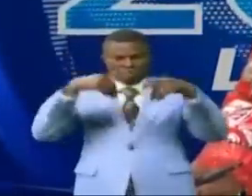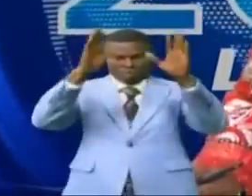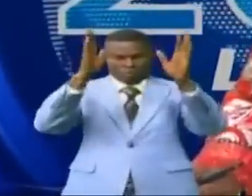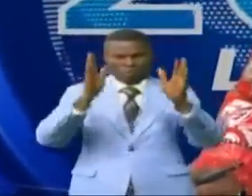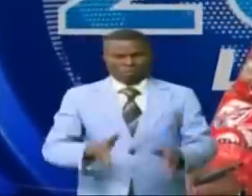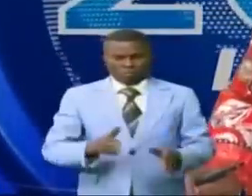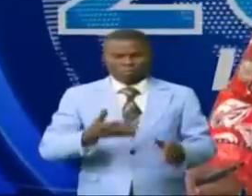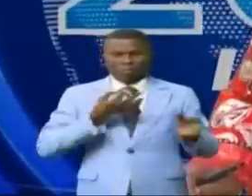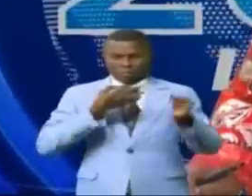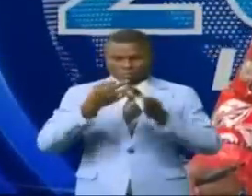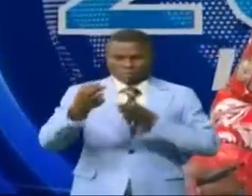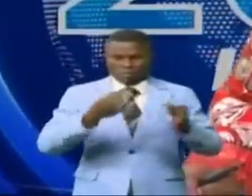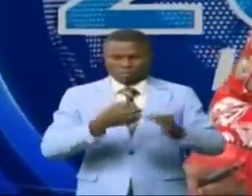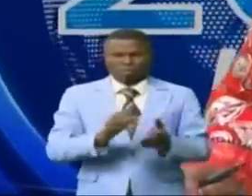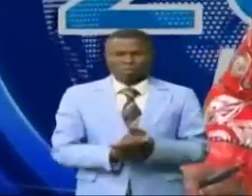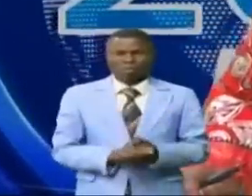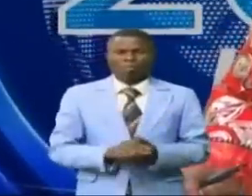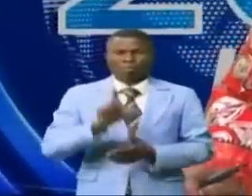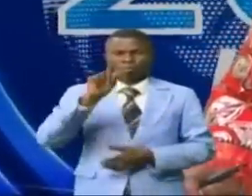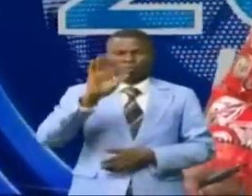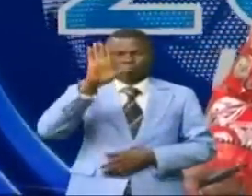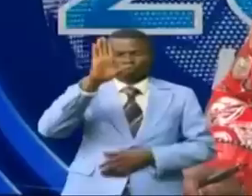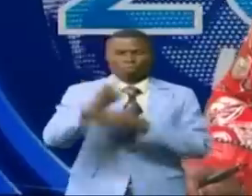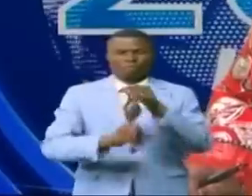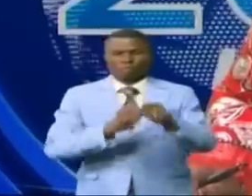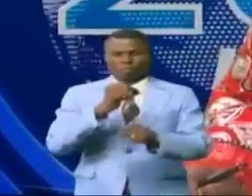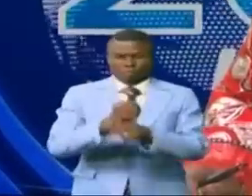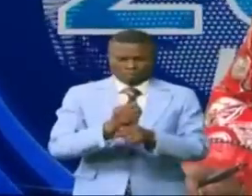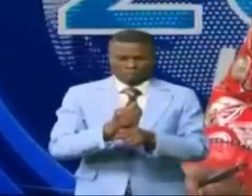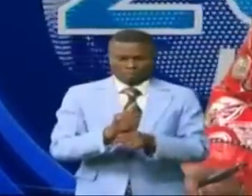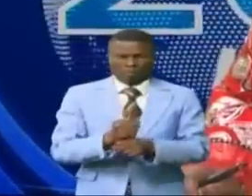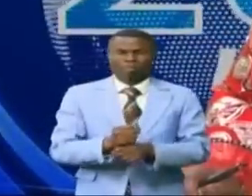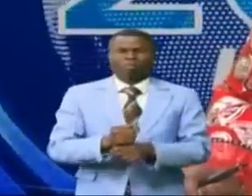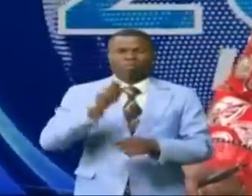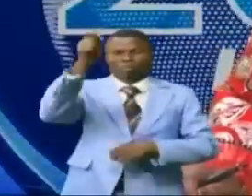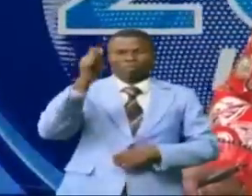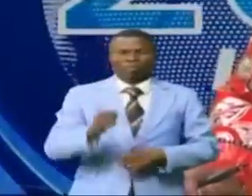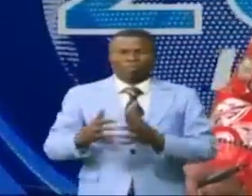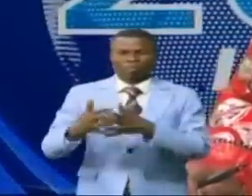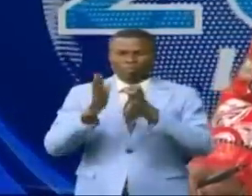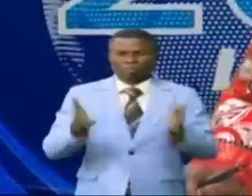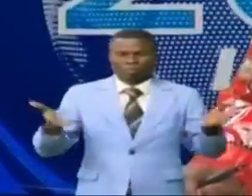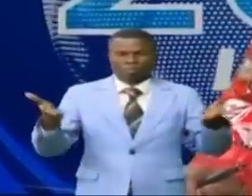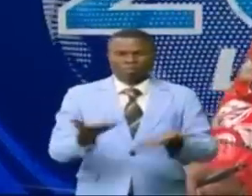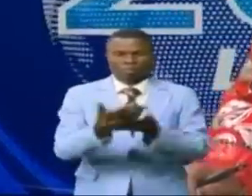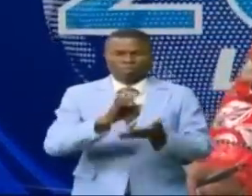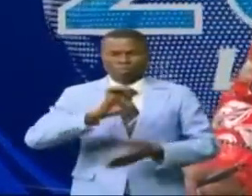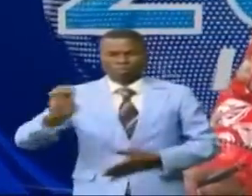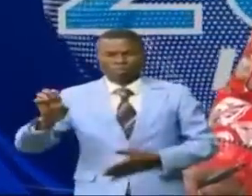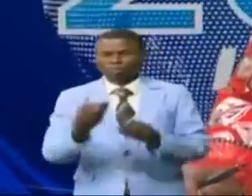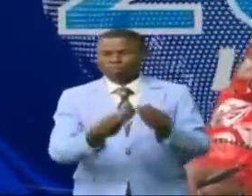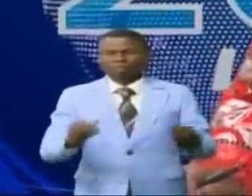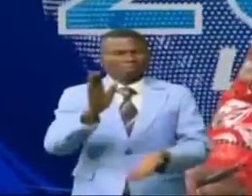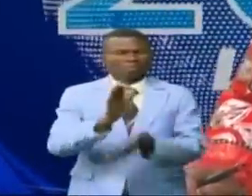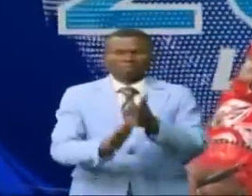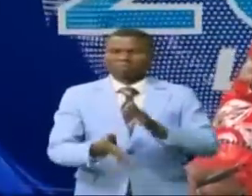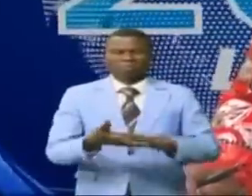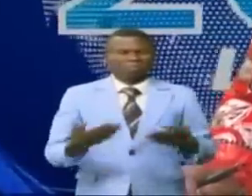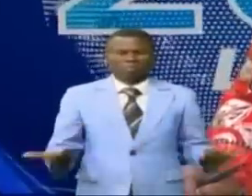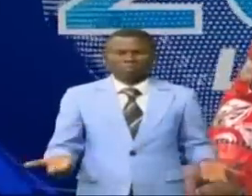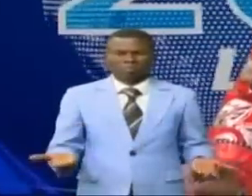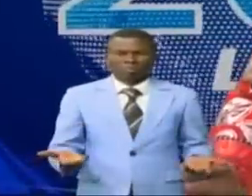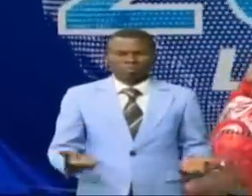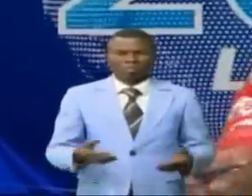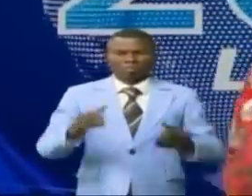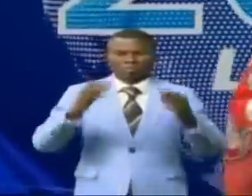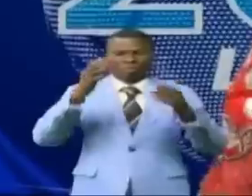étrangères, a rappelé les 25 années de présence de la MONUSCO dans l'est de la RDC pour des résultats pas escompté. Le